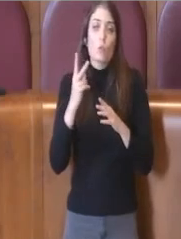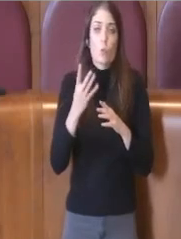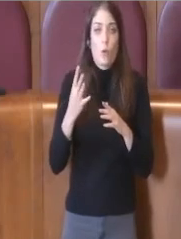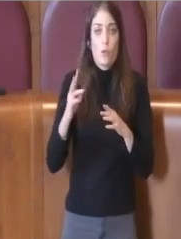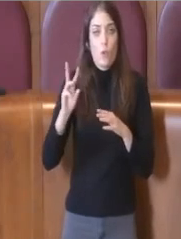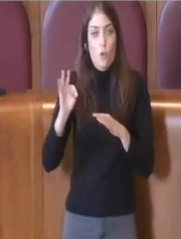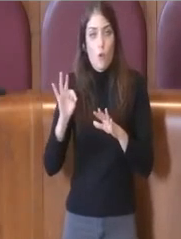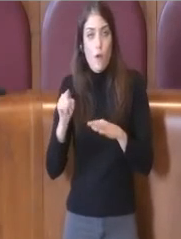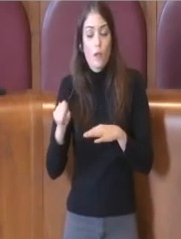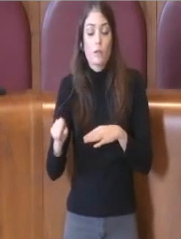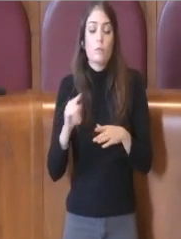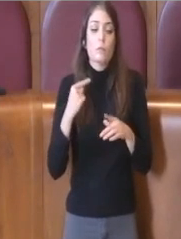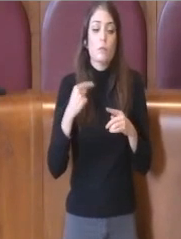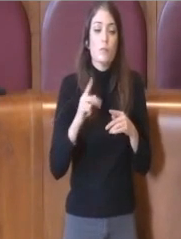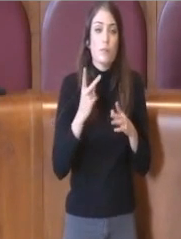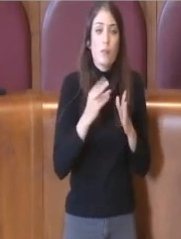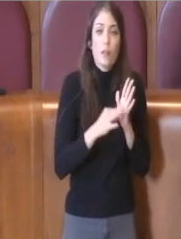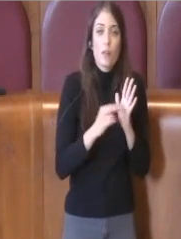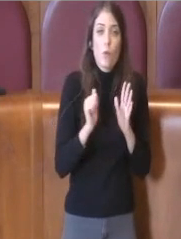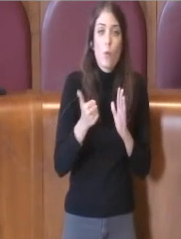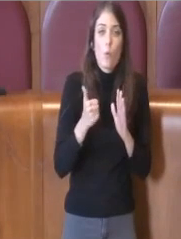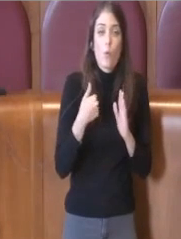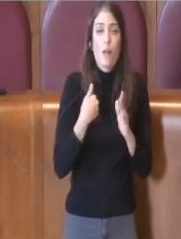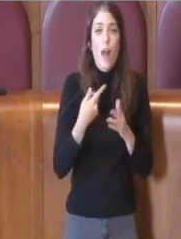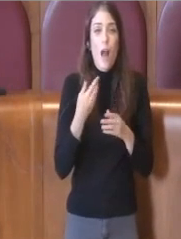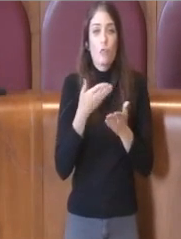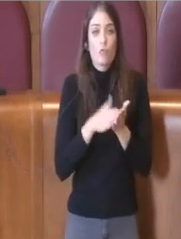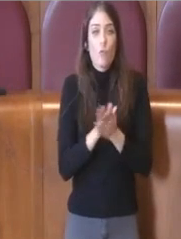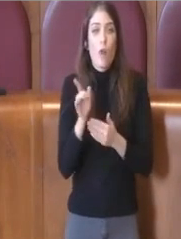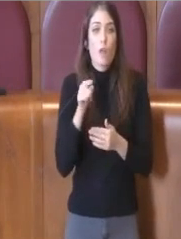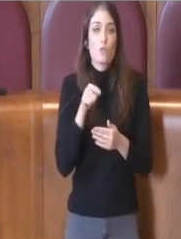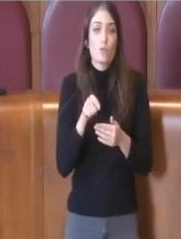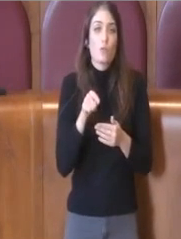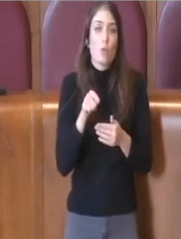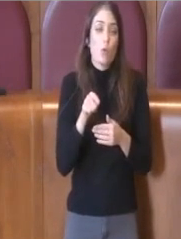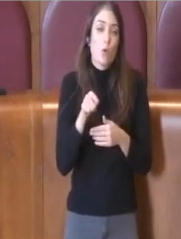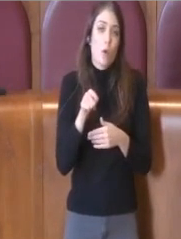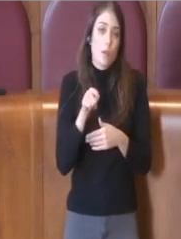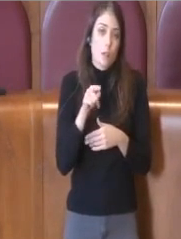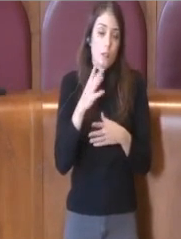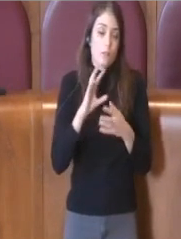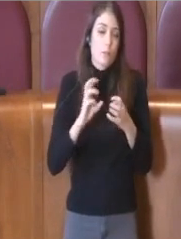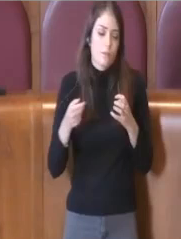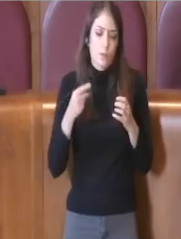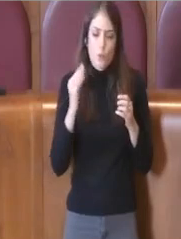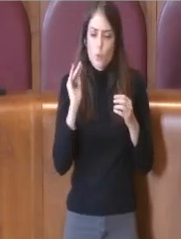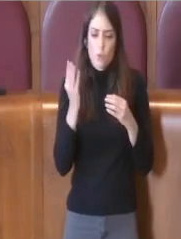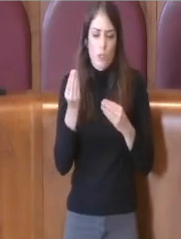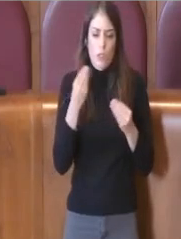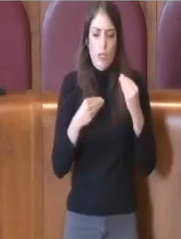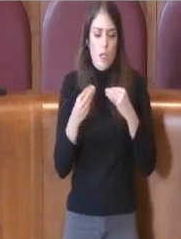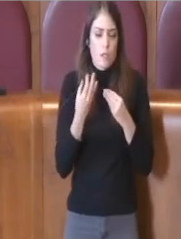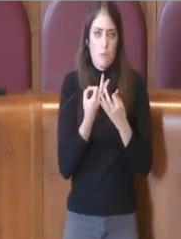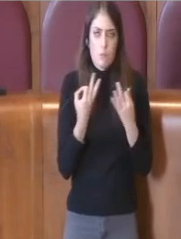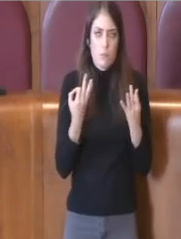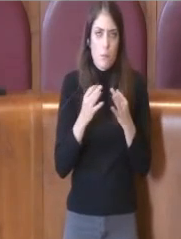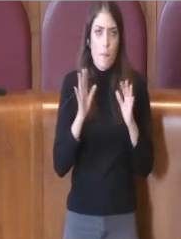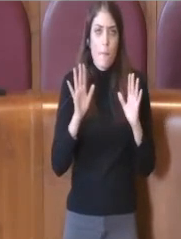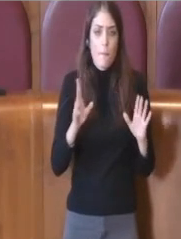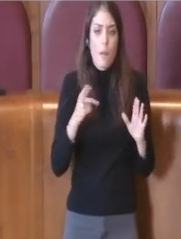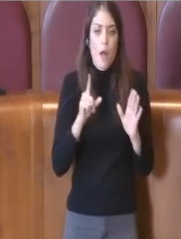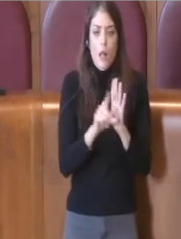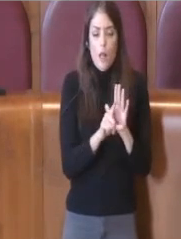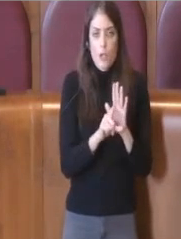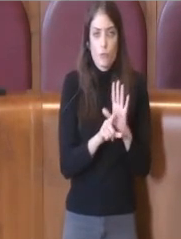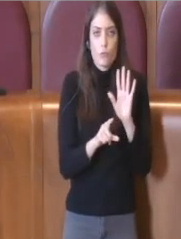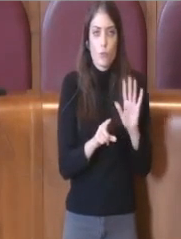seconda battuta all'articolo 11, quando si parla di esenzione di agevolazioni in materia di canone e tributi locali, tutte richieste legittime, ma che sia per la legge